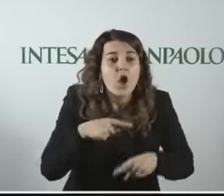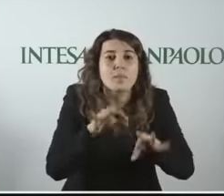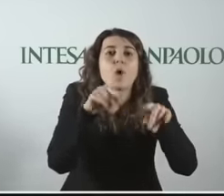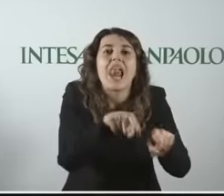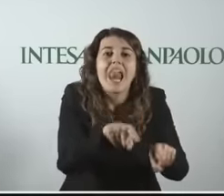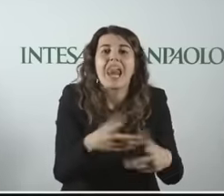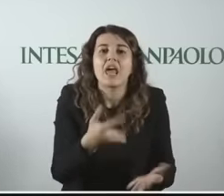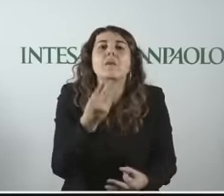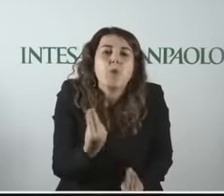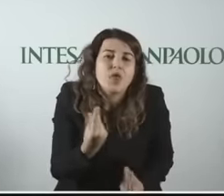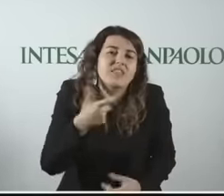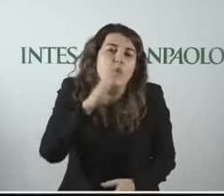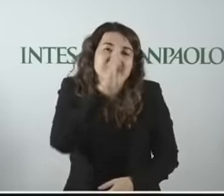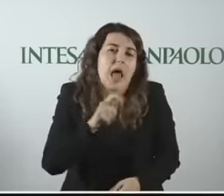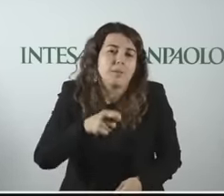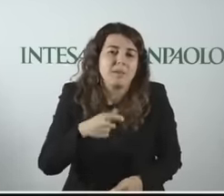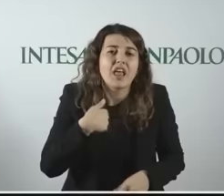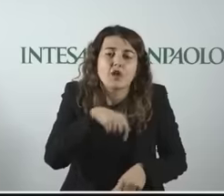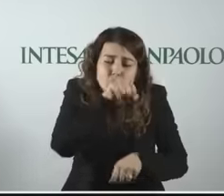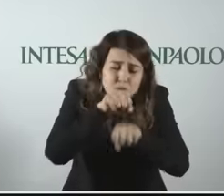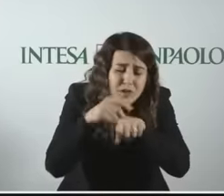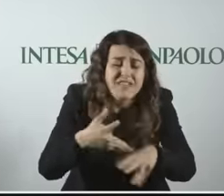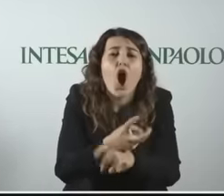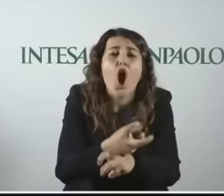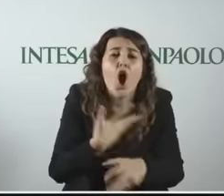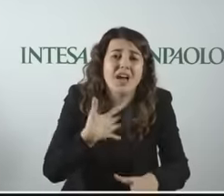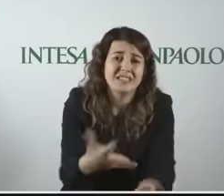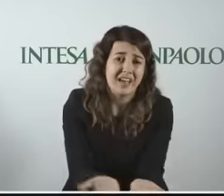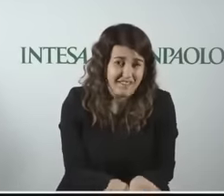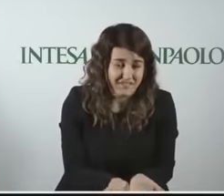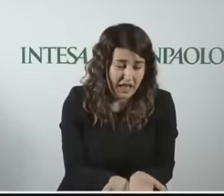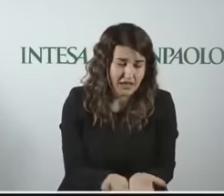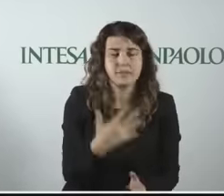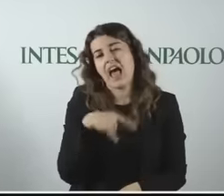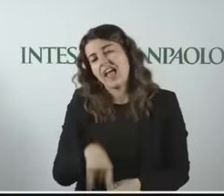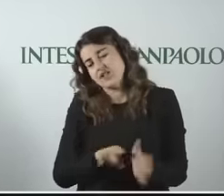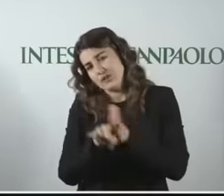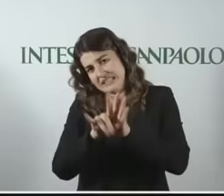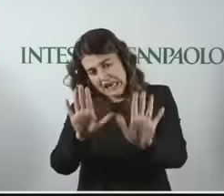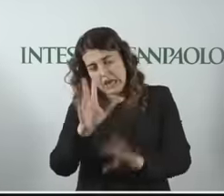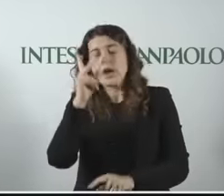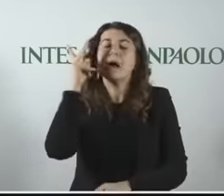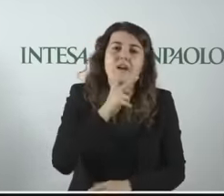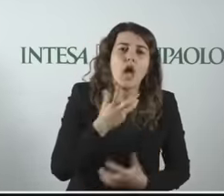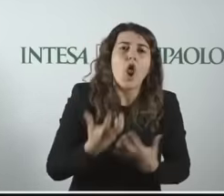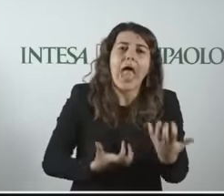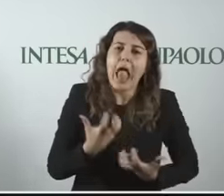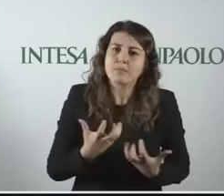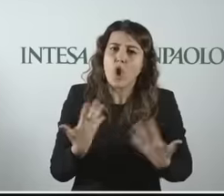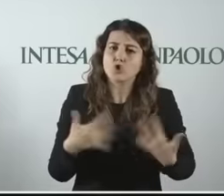lì sepolto lì ho baciato le tue ossa Adesso la sto mettendo sullo scherzo ma in realtà sono emozioni